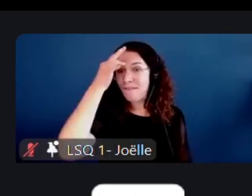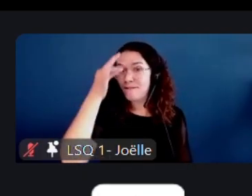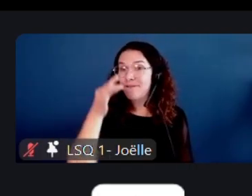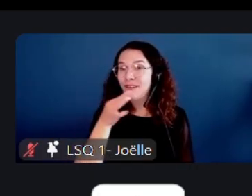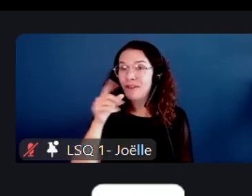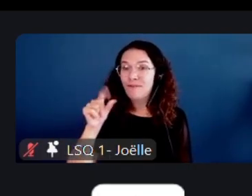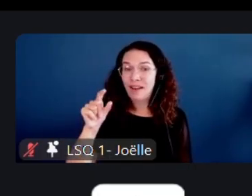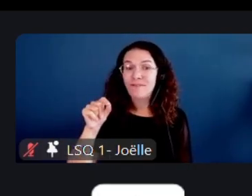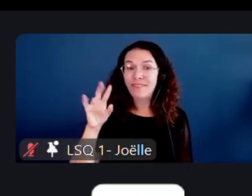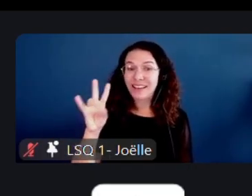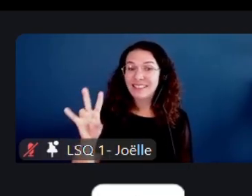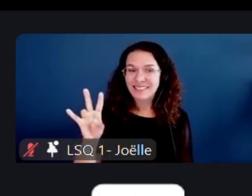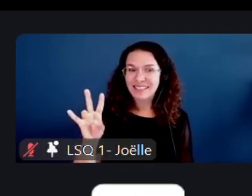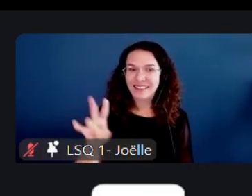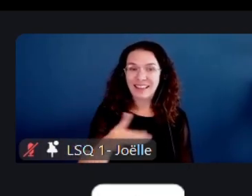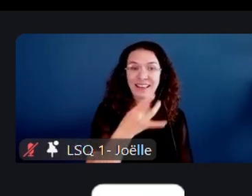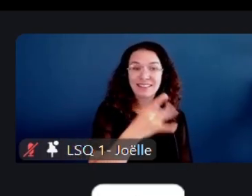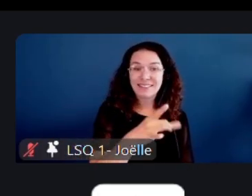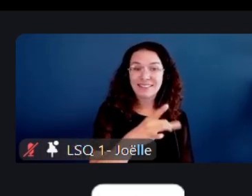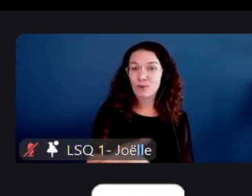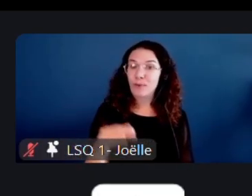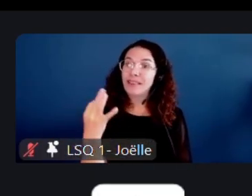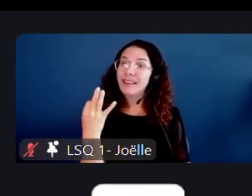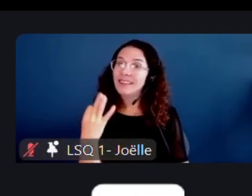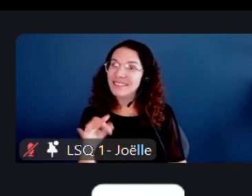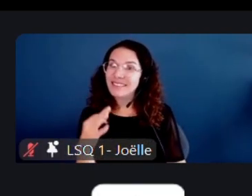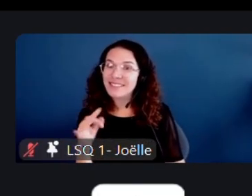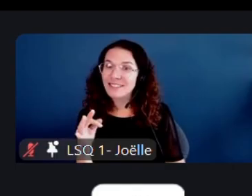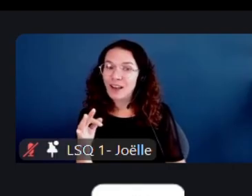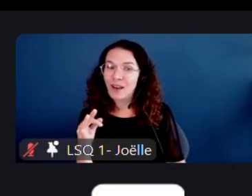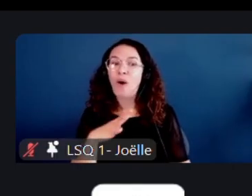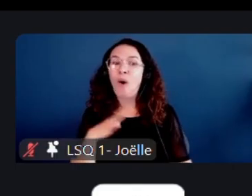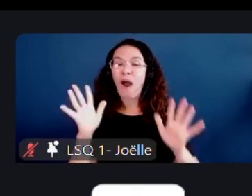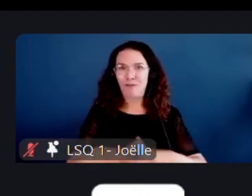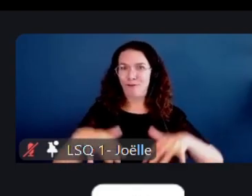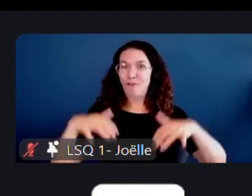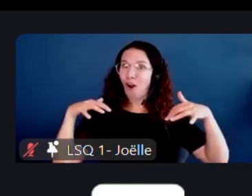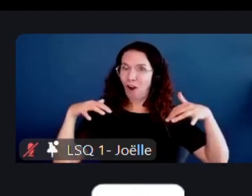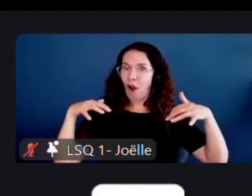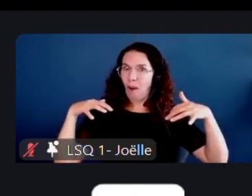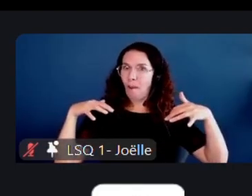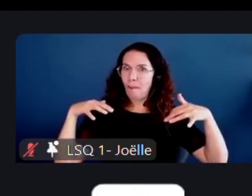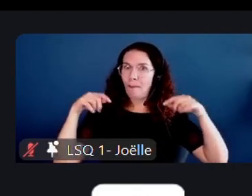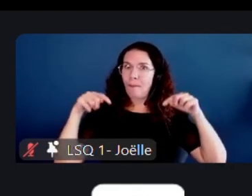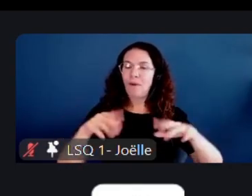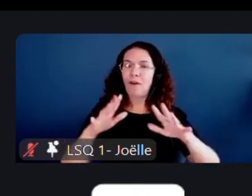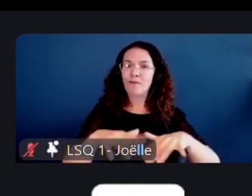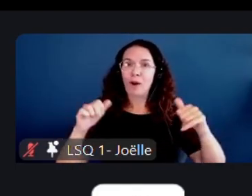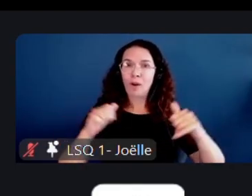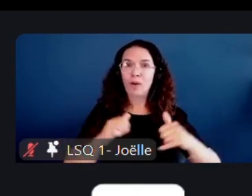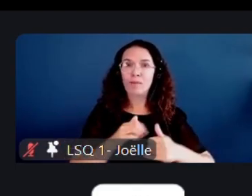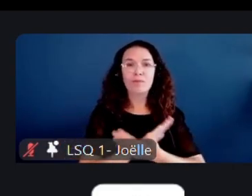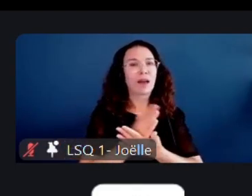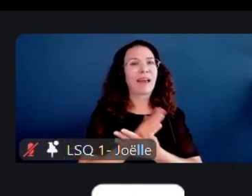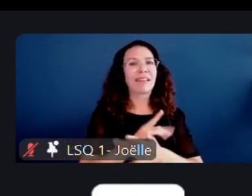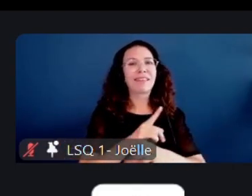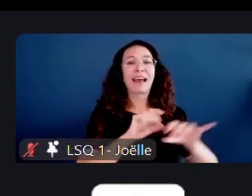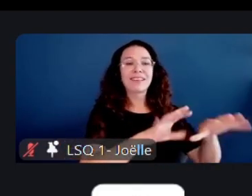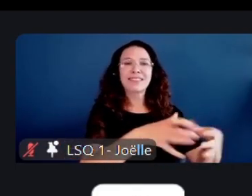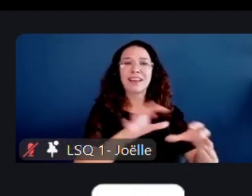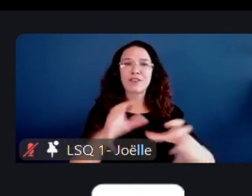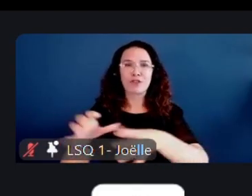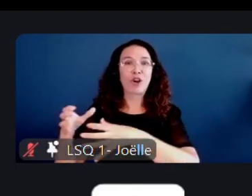février 2027, le 18 et le 19, on aura un forum un forum intersectoriel. On va